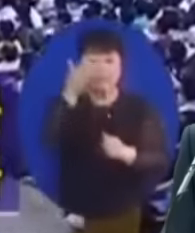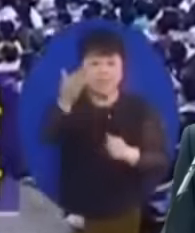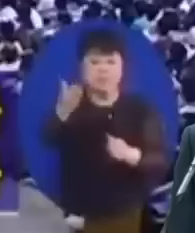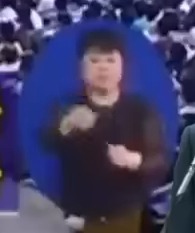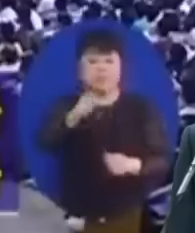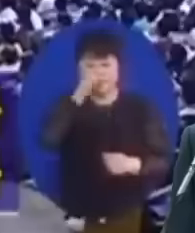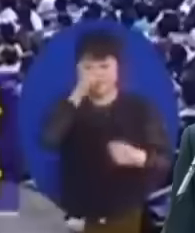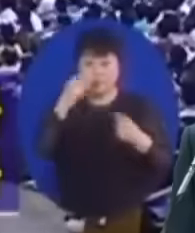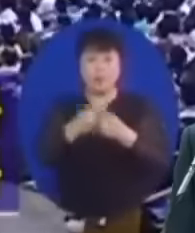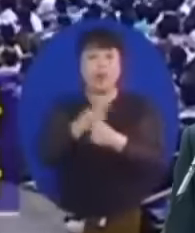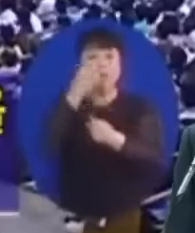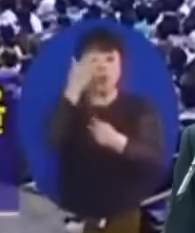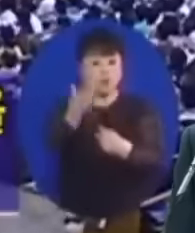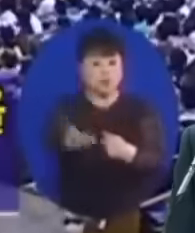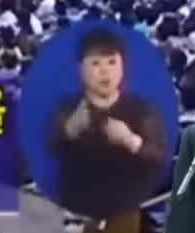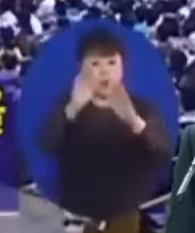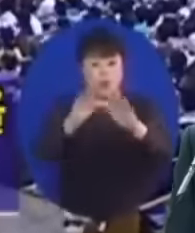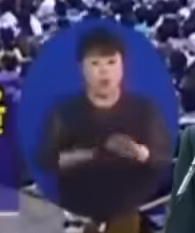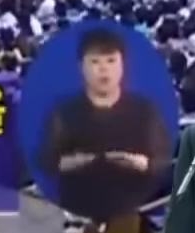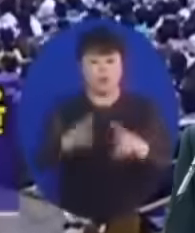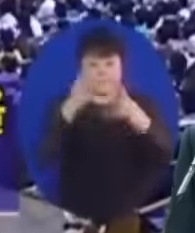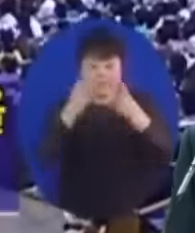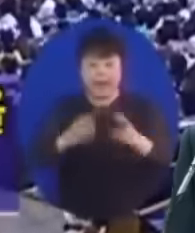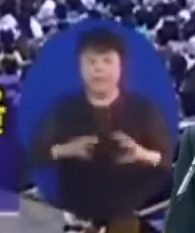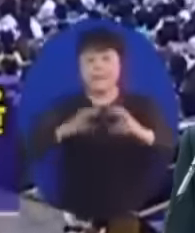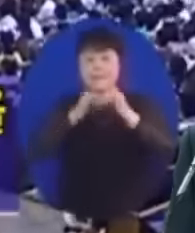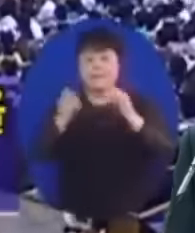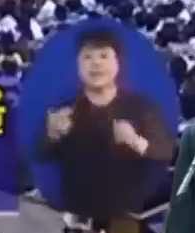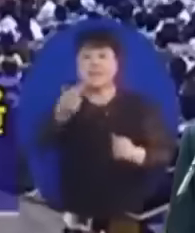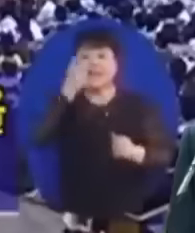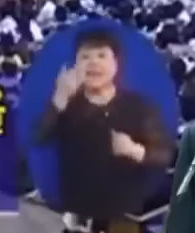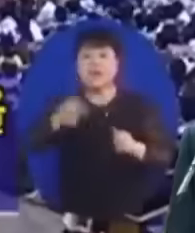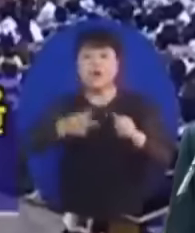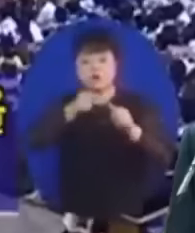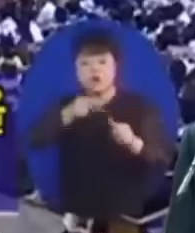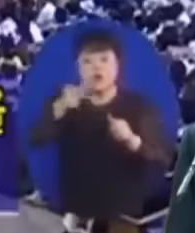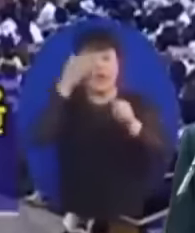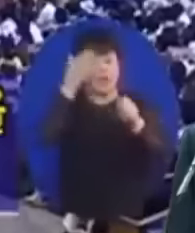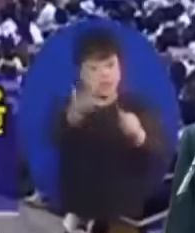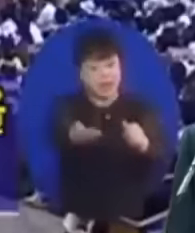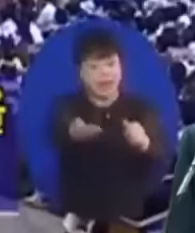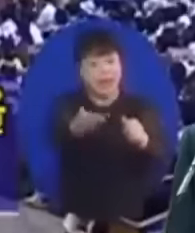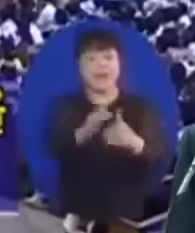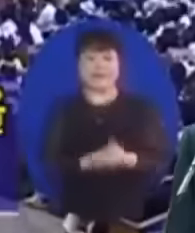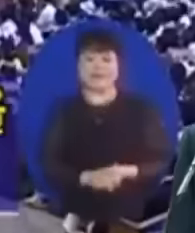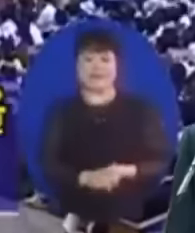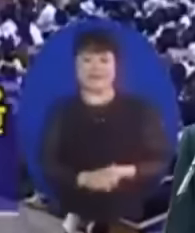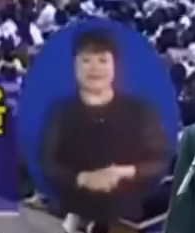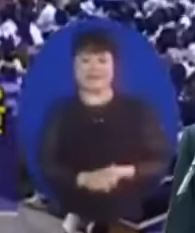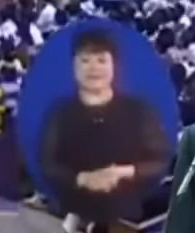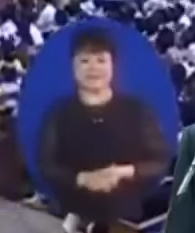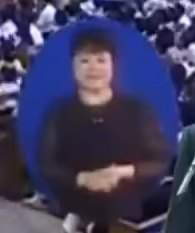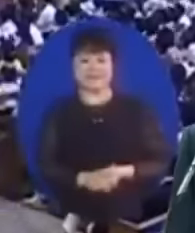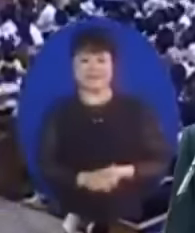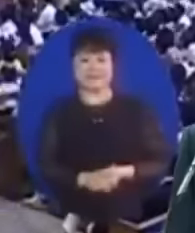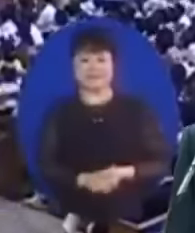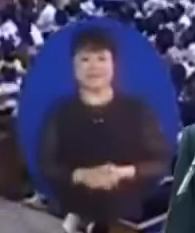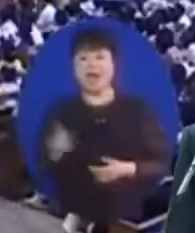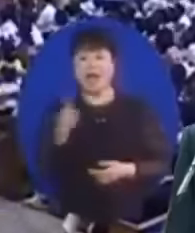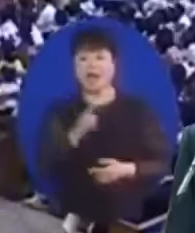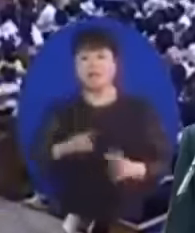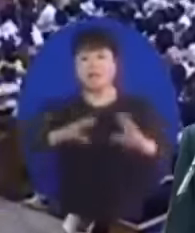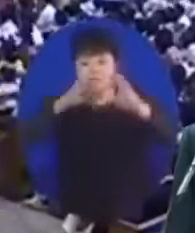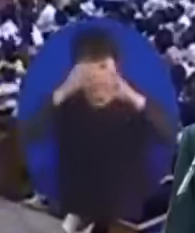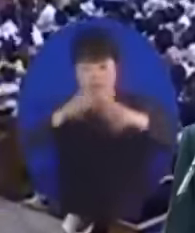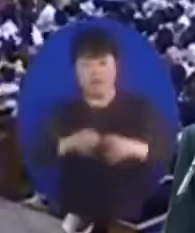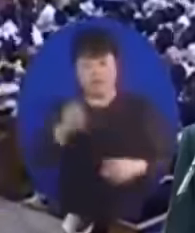그것을 선으로 바꾸사 오늘과 같이 많은 백성의 생명을 구원하게 하시려 하셨나니. 아무리